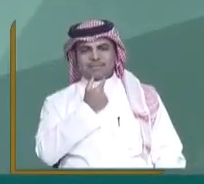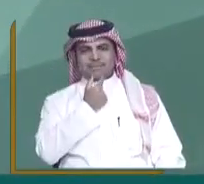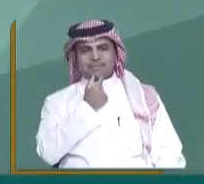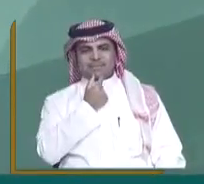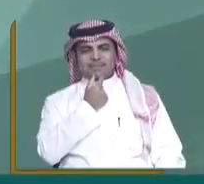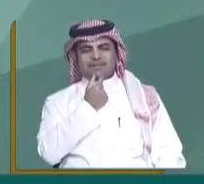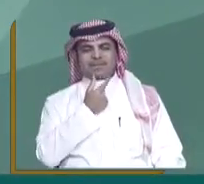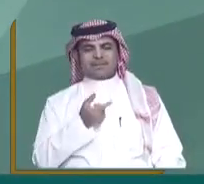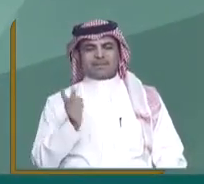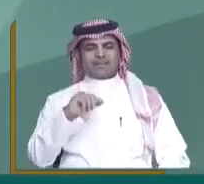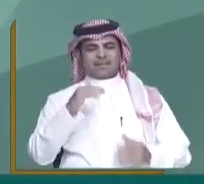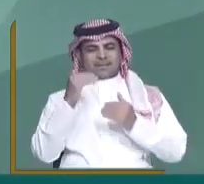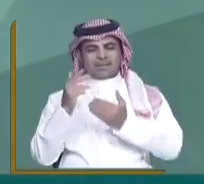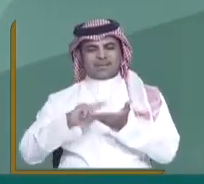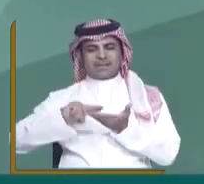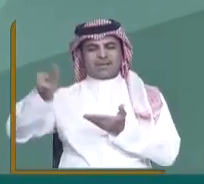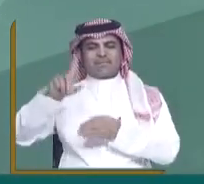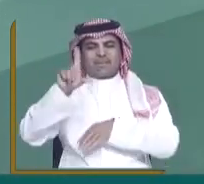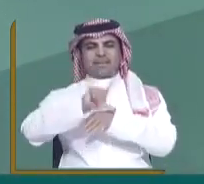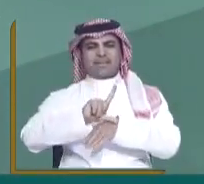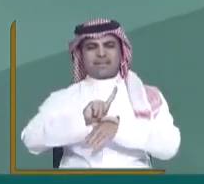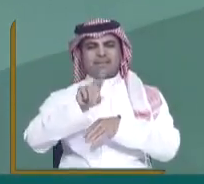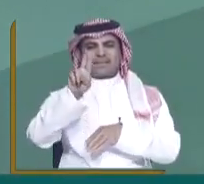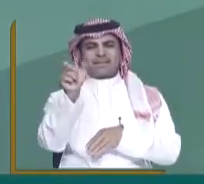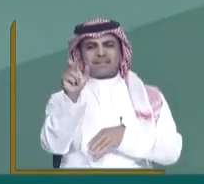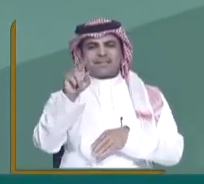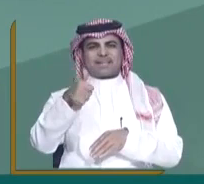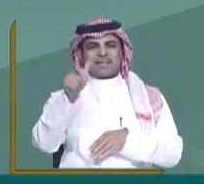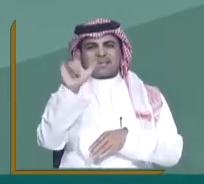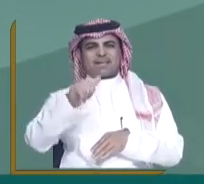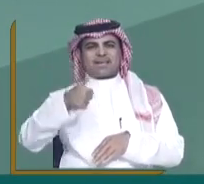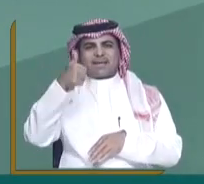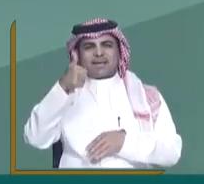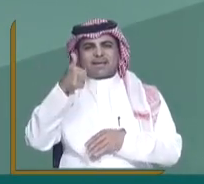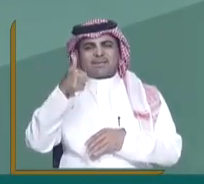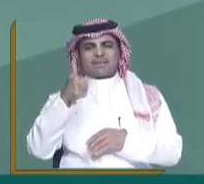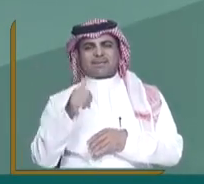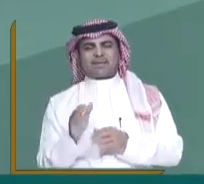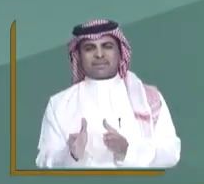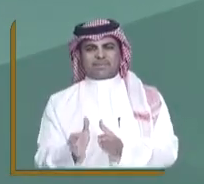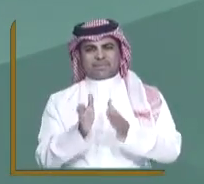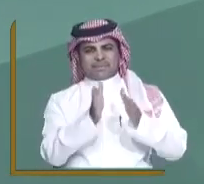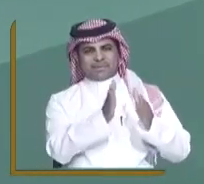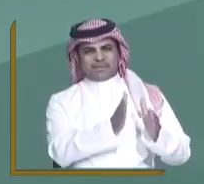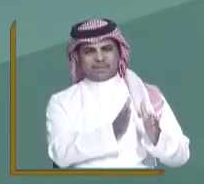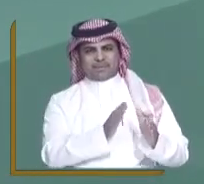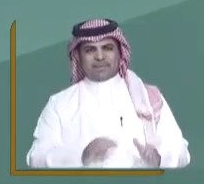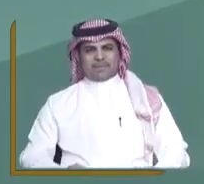خادم الحرمين الشريفين يبعث رساله شفهيه لرئيسه جمهوريه تنزانيا المتحده